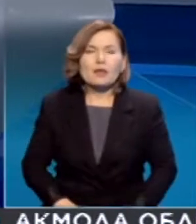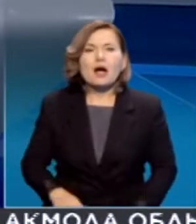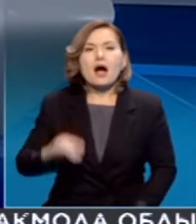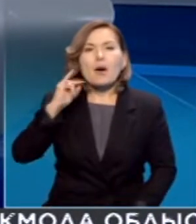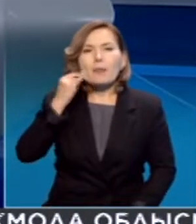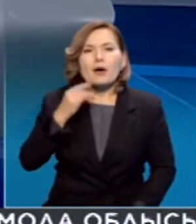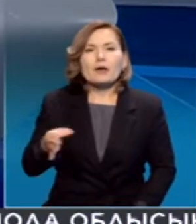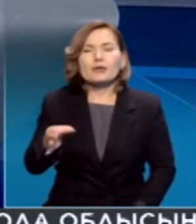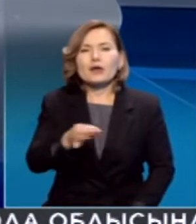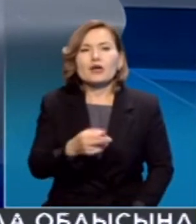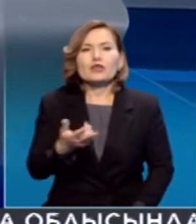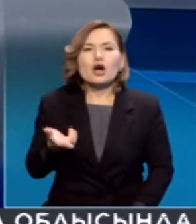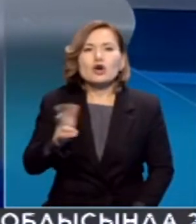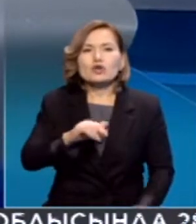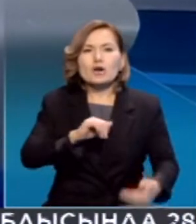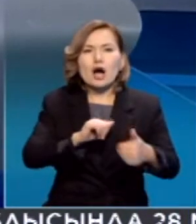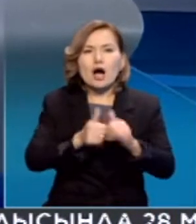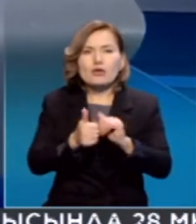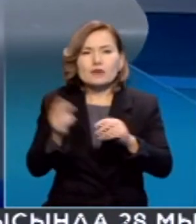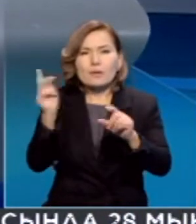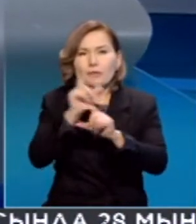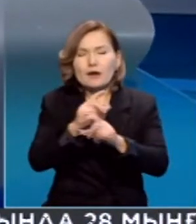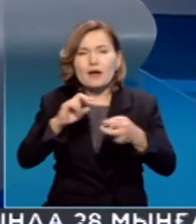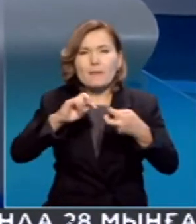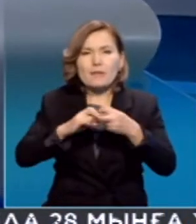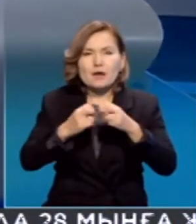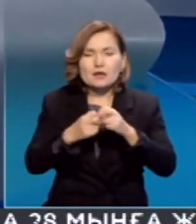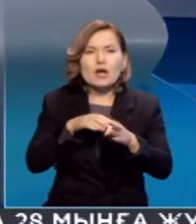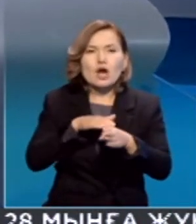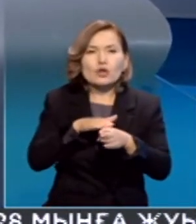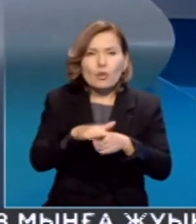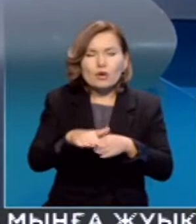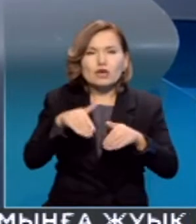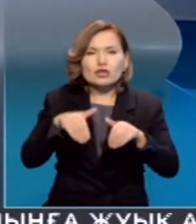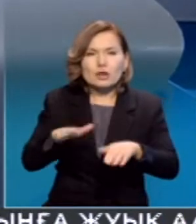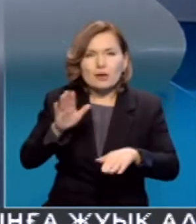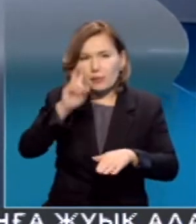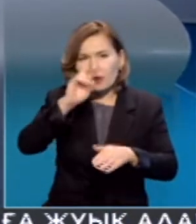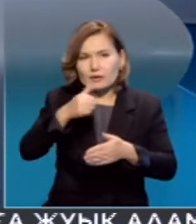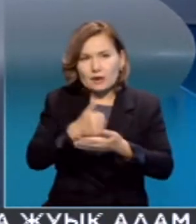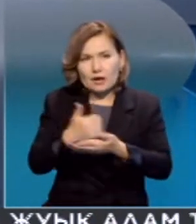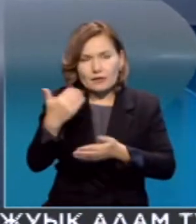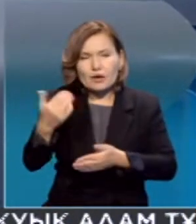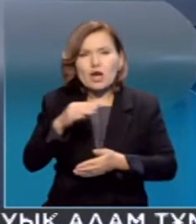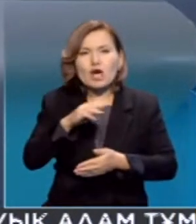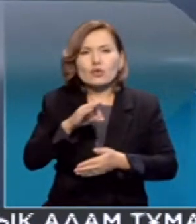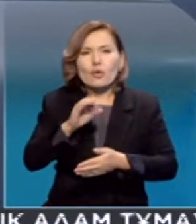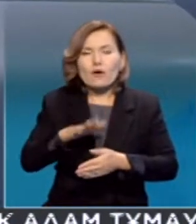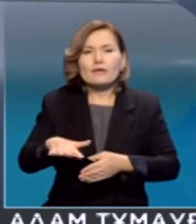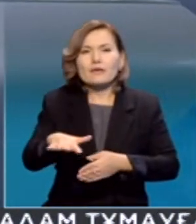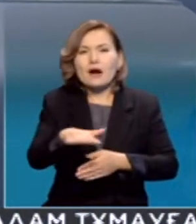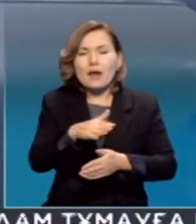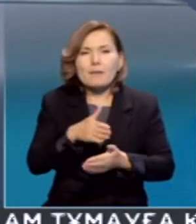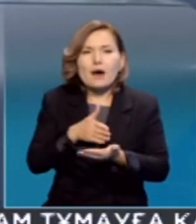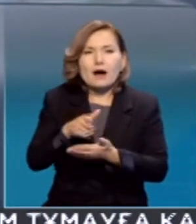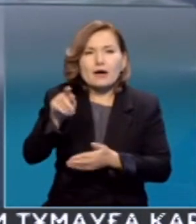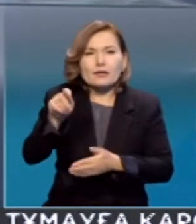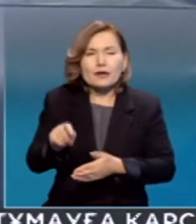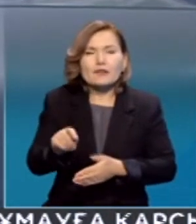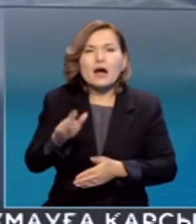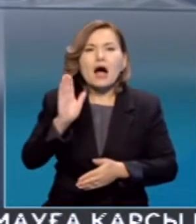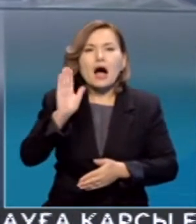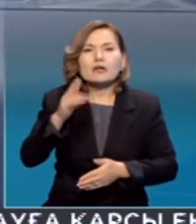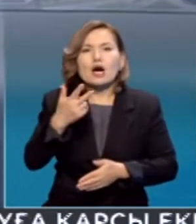Павлодар облысында үш ауысымды мектеп мәселесі толық шешіледі. Мемлекет басшысы Қасым-Жомарт Тоқаев аймаққа сапар кезінде алдағы